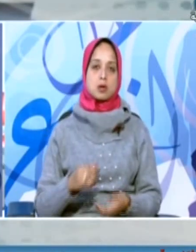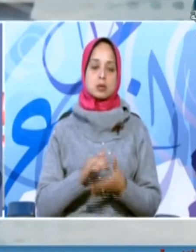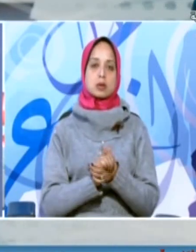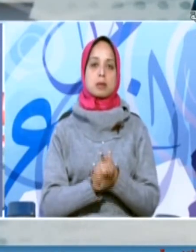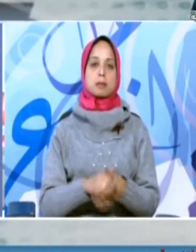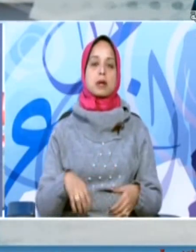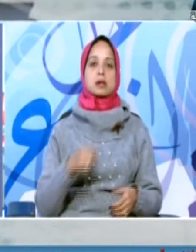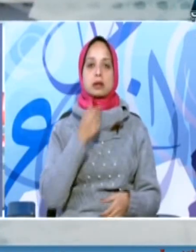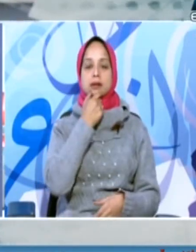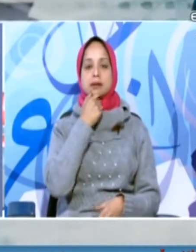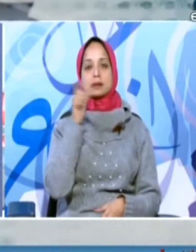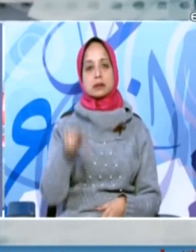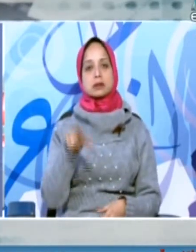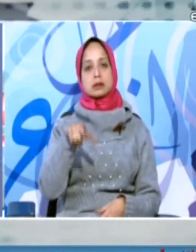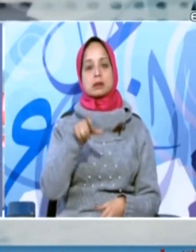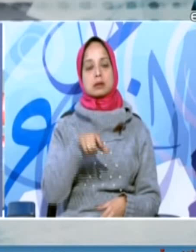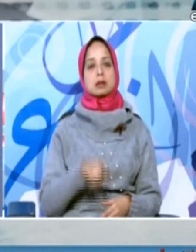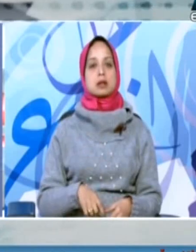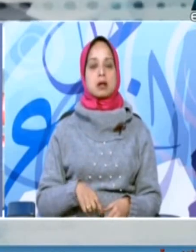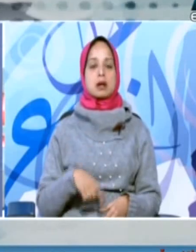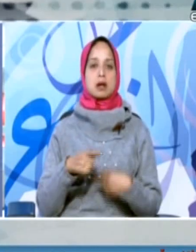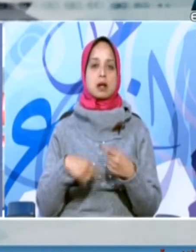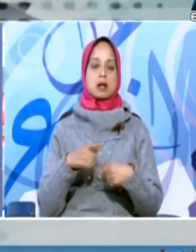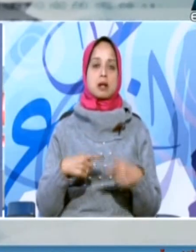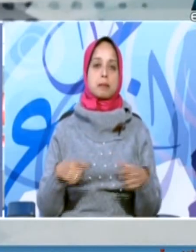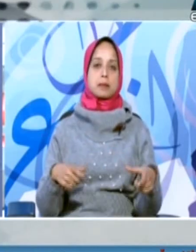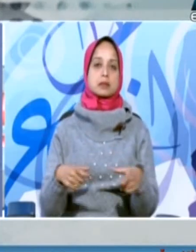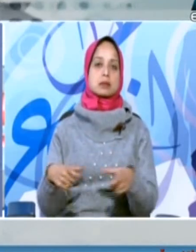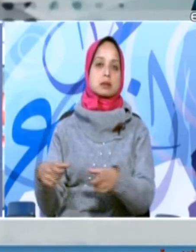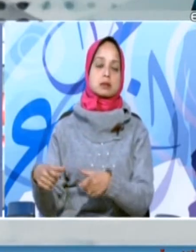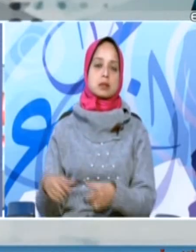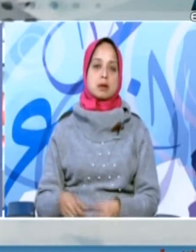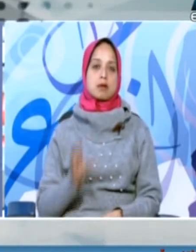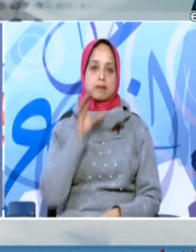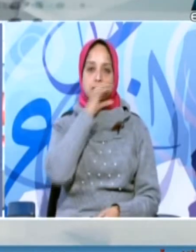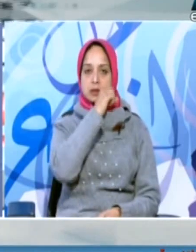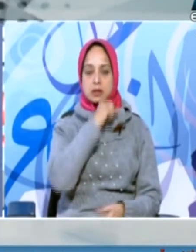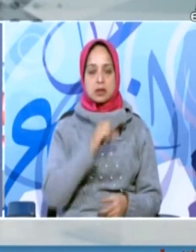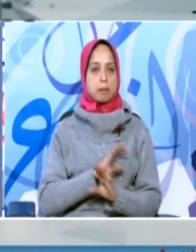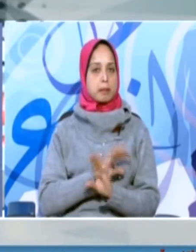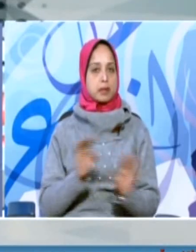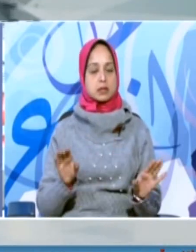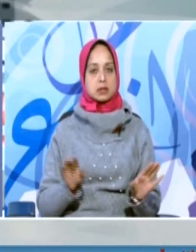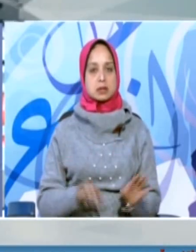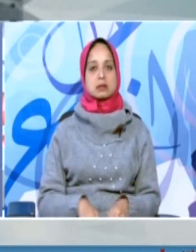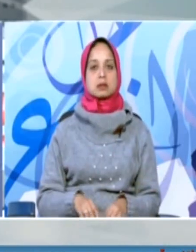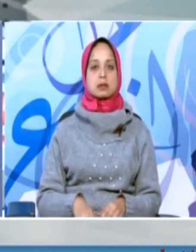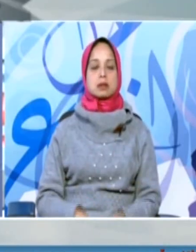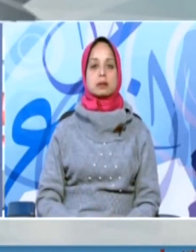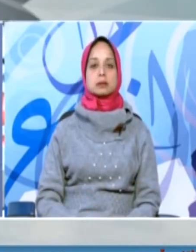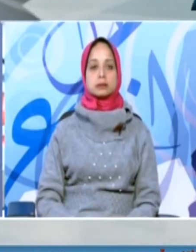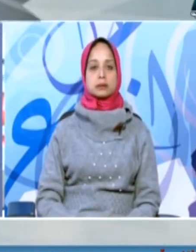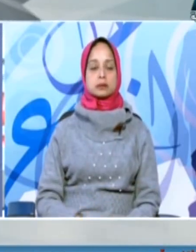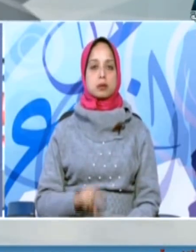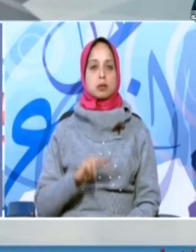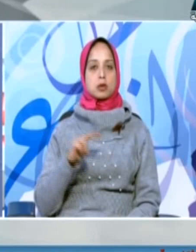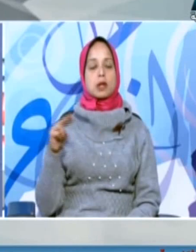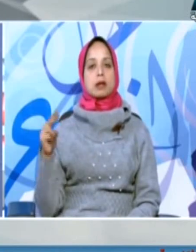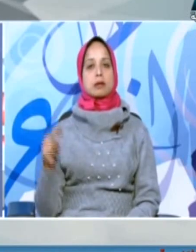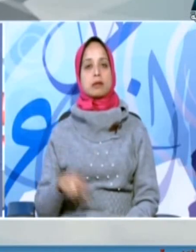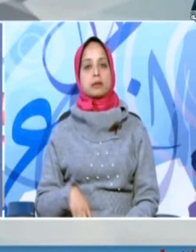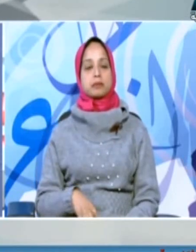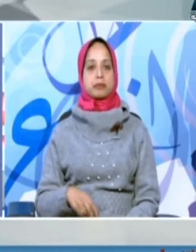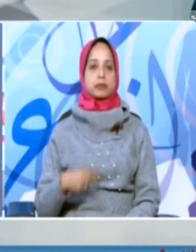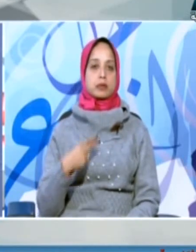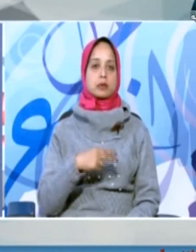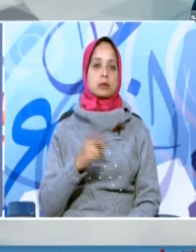ولم يظهر من الحركات الوطنية سوى بعض الجمعيات السرية البسيطة زي الانتقام والعروة الوثقى والمؤيد. هل عرابي لو نجح كانت الناس